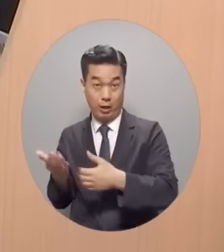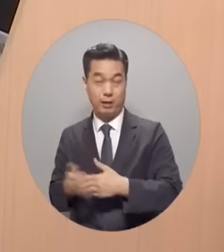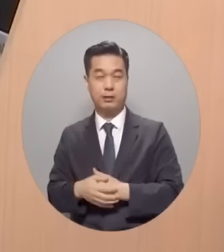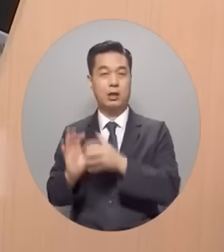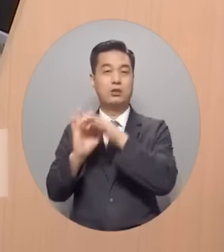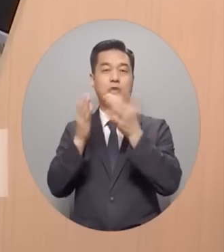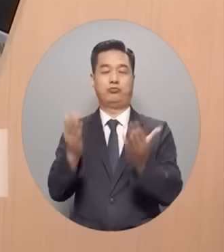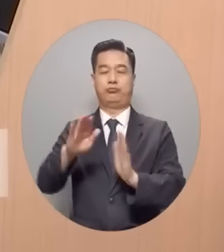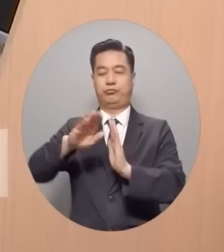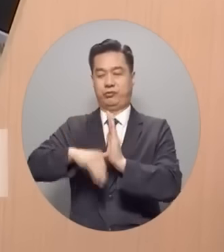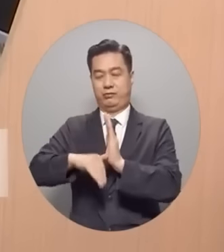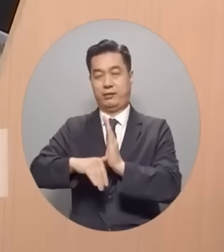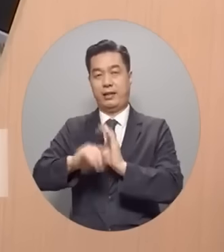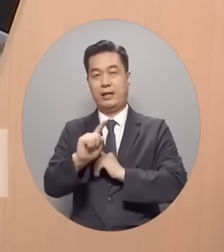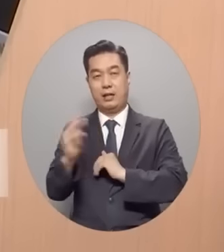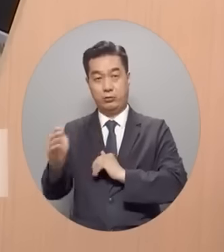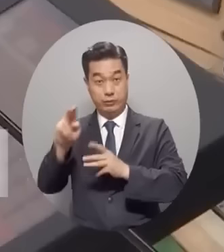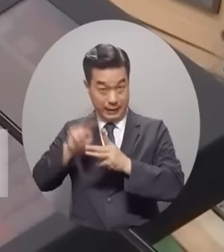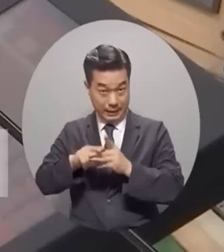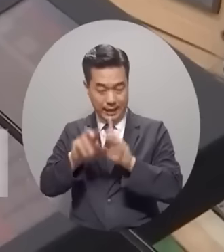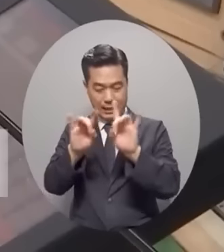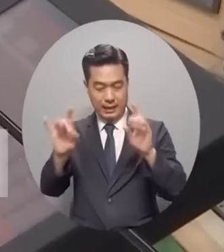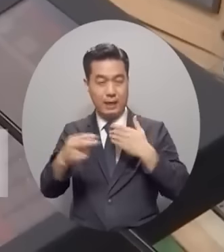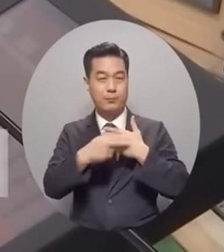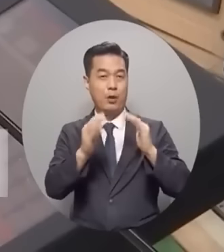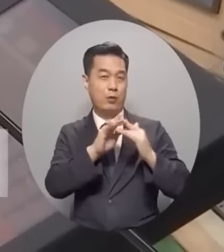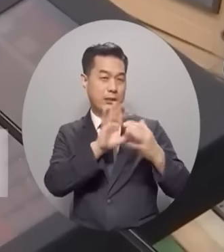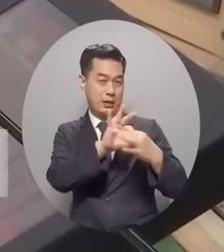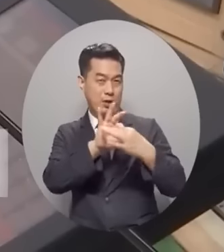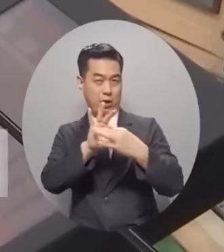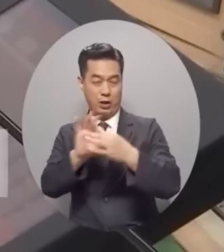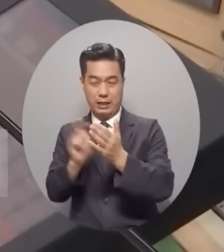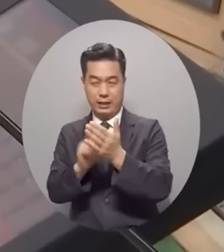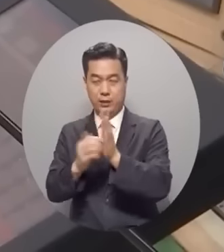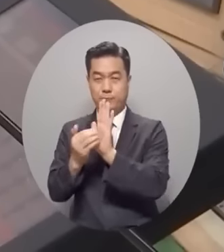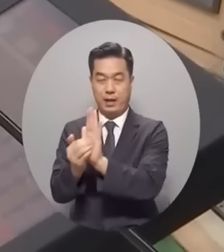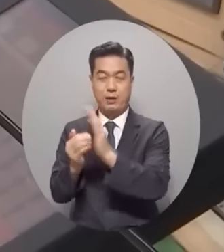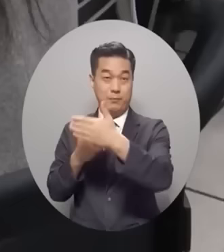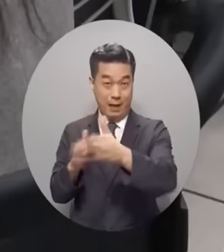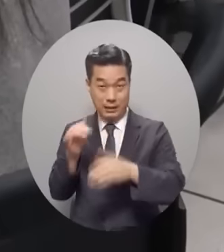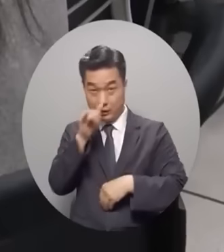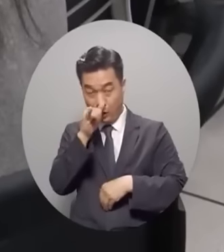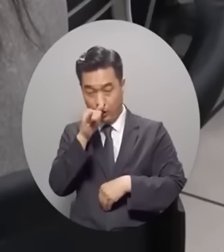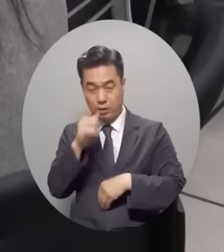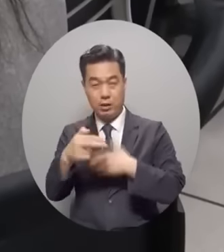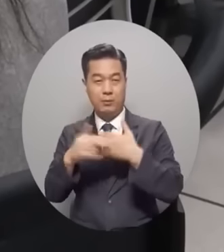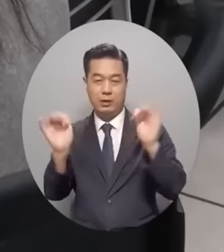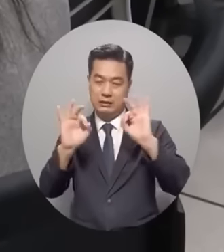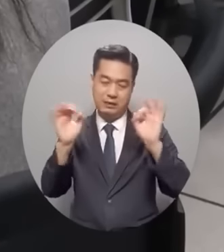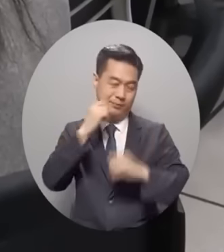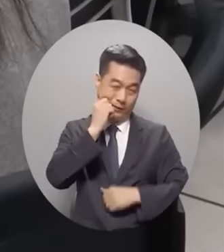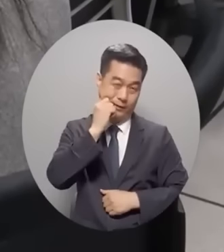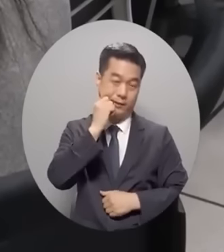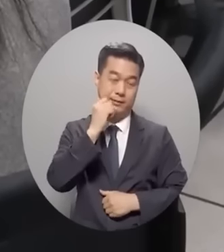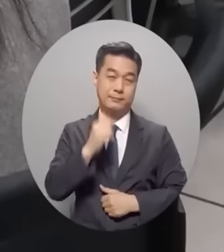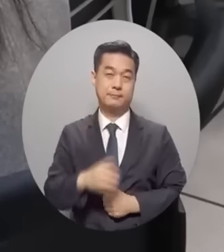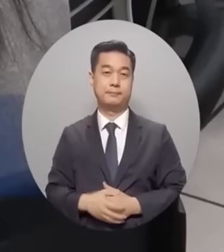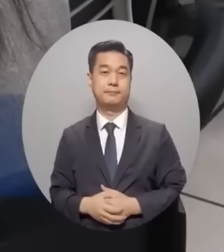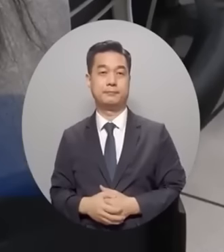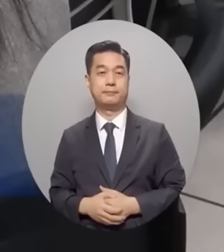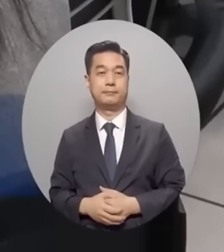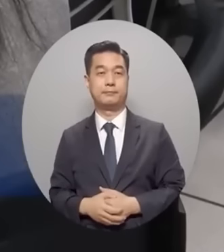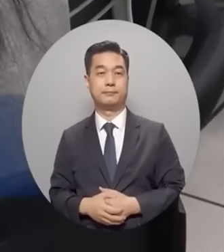기간 구급상황관리센터와 각 병원을 연결하는 긴급 대응반도 만들었는데 치료할 병원을 찾을 수 없었던 겁니다. 카톡